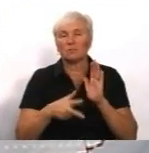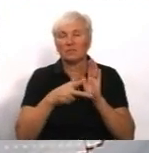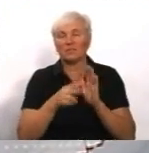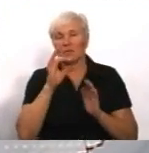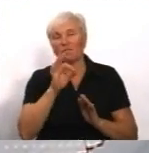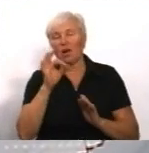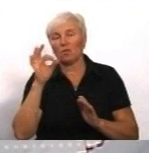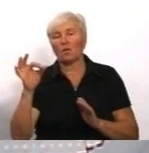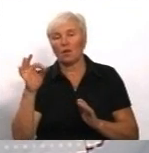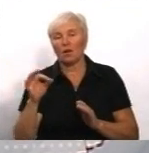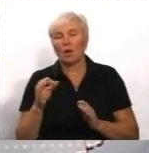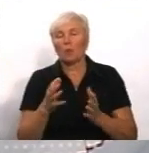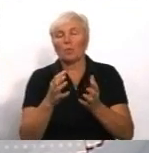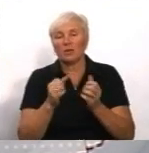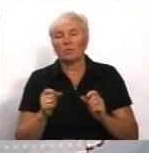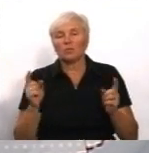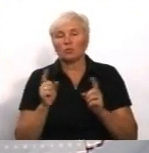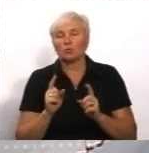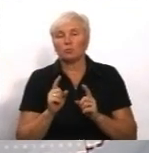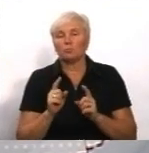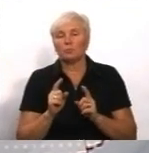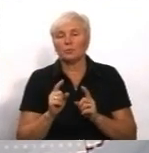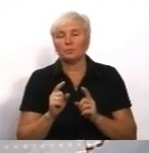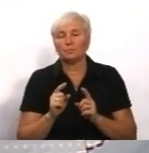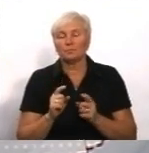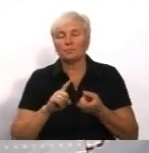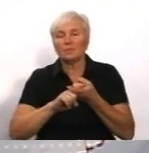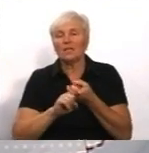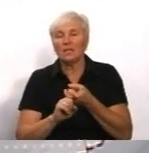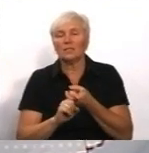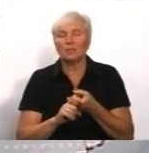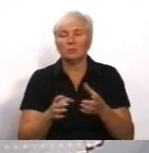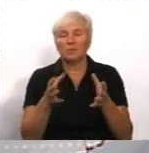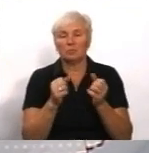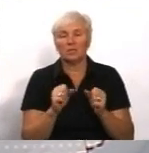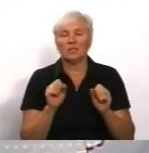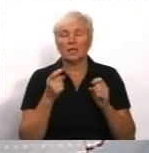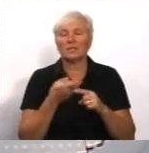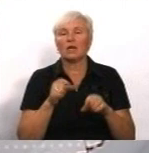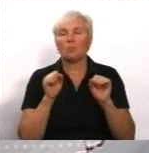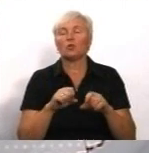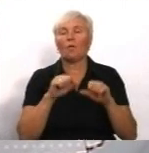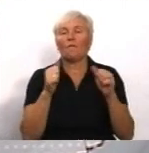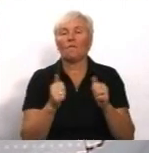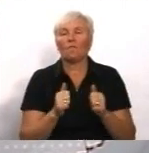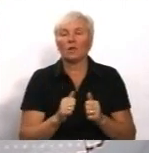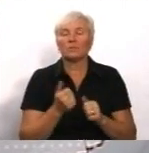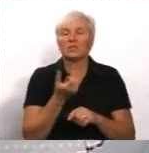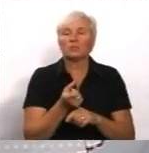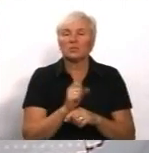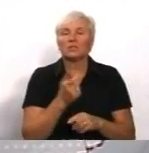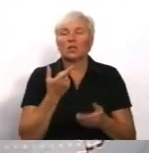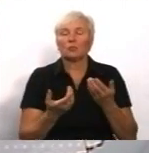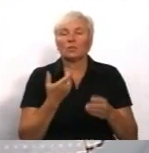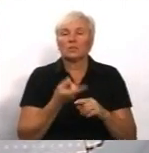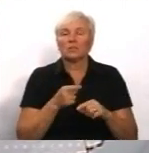65-88-00 і приймальну, щоб зв'язали з приймальною. Тому це можна оформити. Тим більше, якщо це стосується